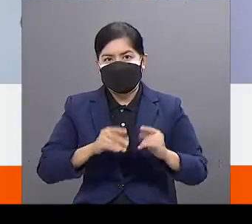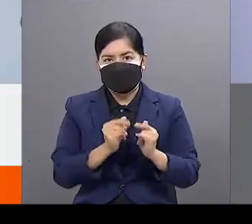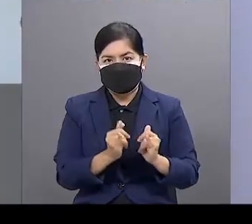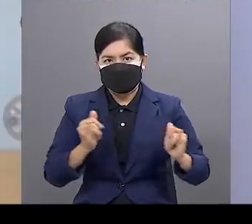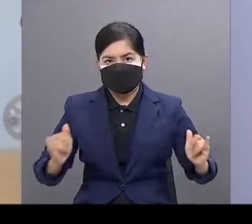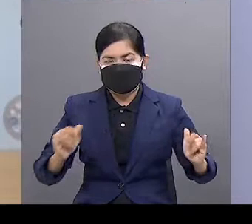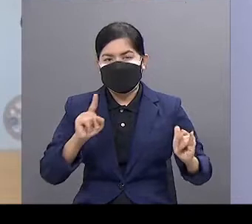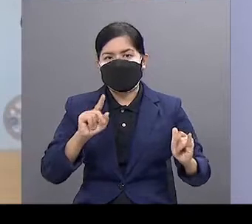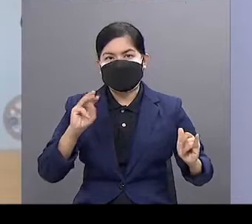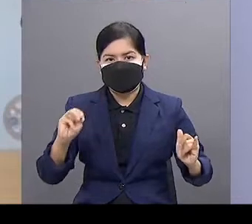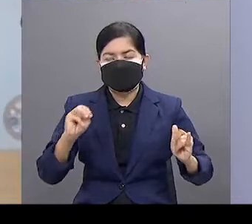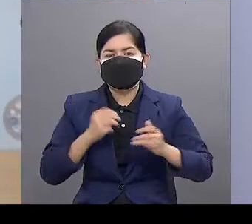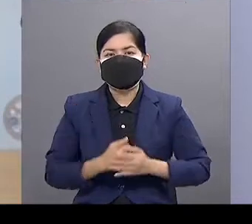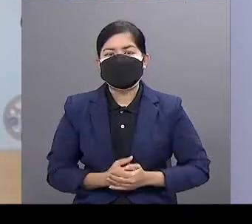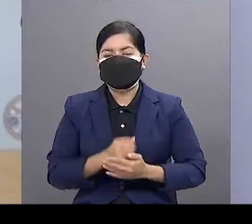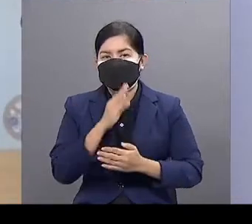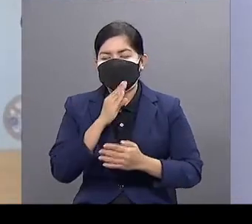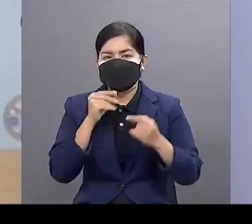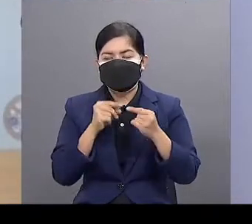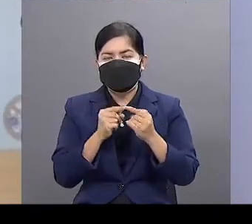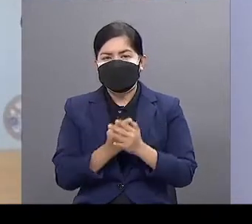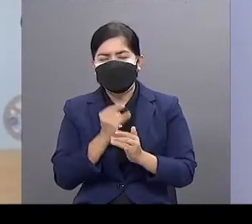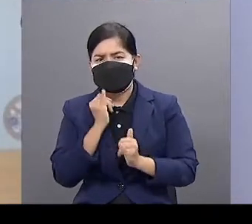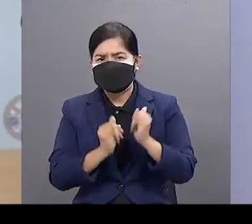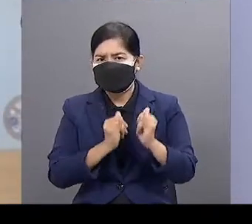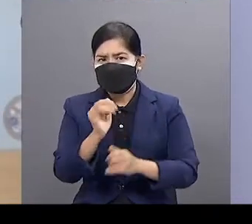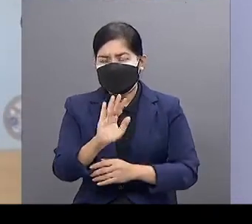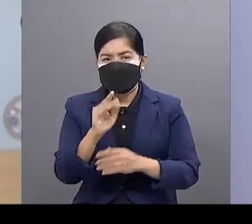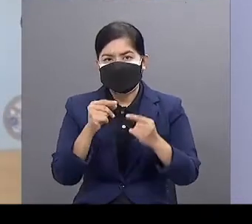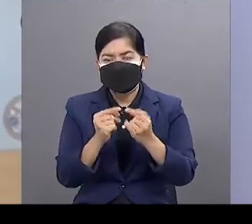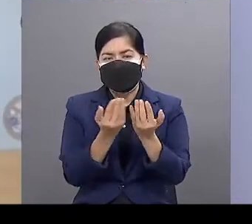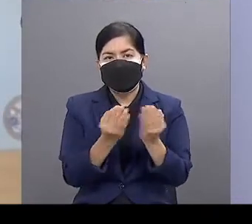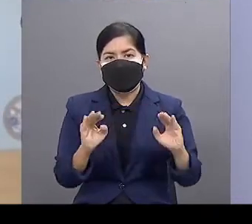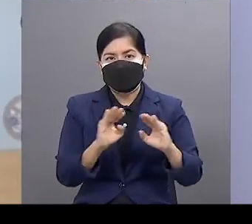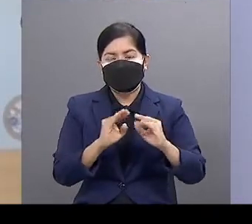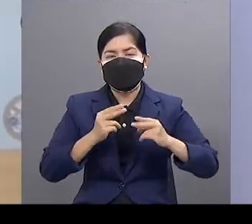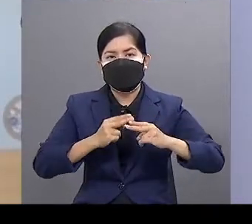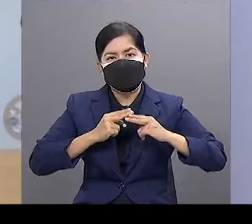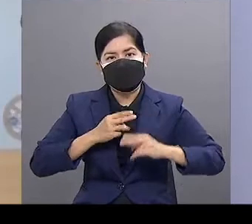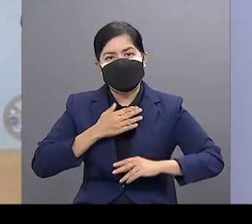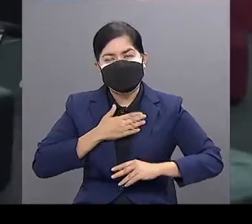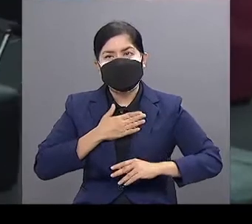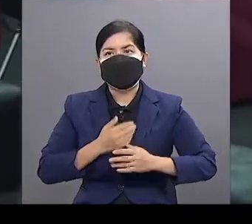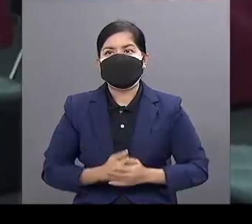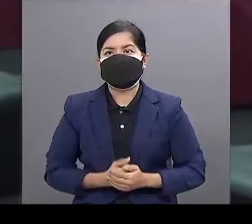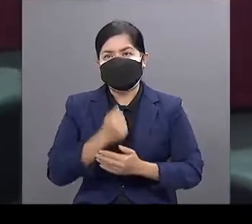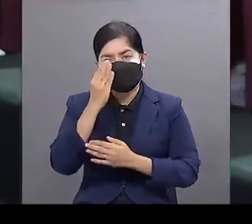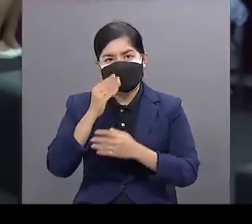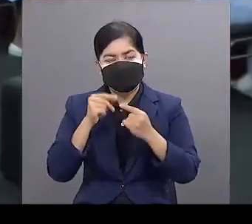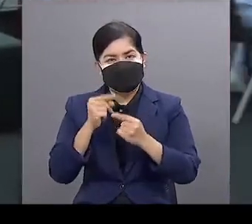ไม่มีกิจกรรมร่วมกันนะครับโดยท่อในครอบครัวของท่านมักจะละเลยในเรื่องนี้นะครับ